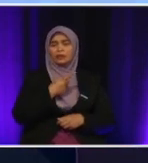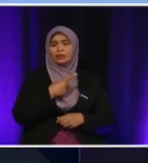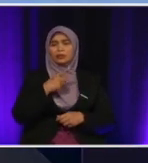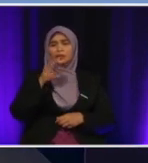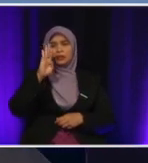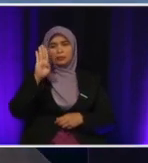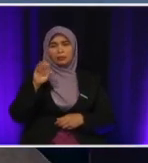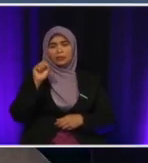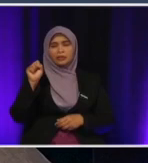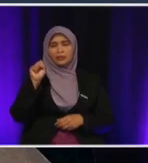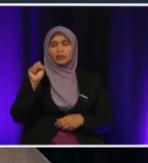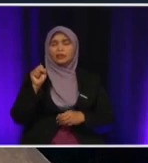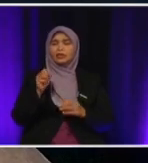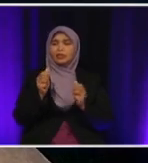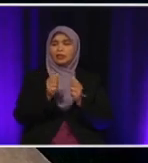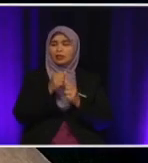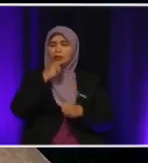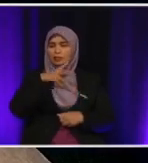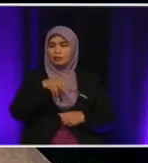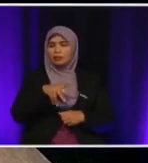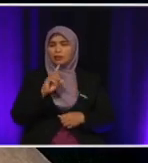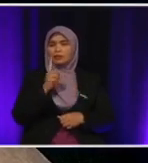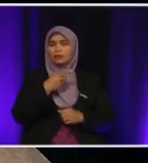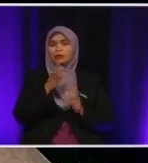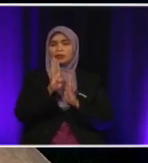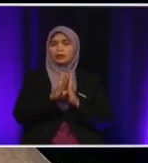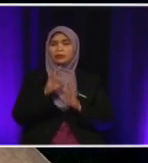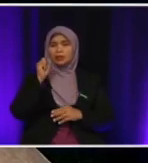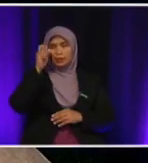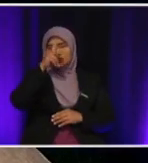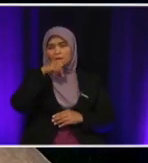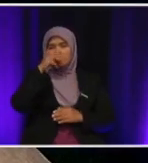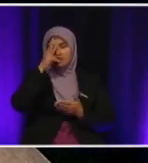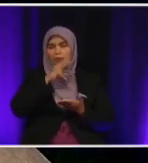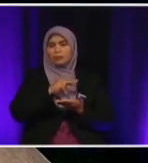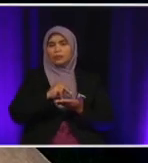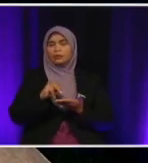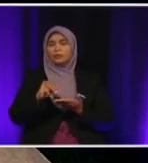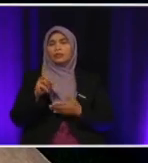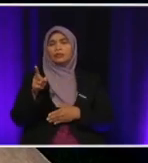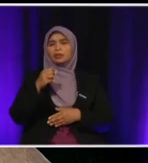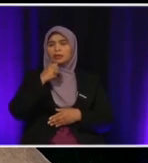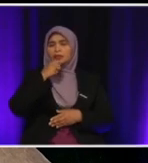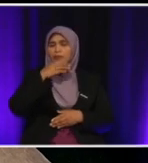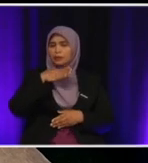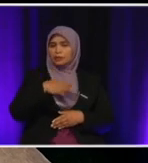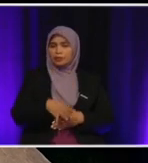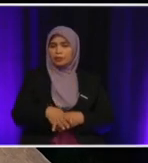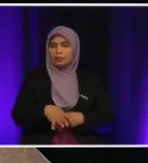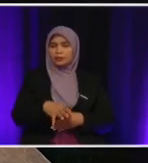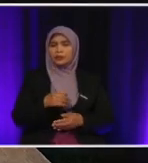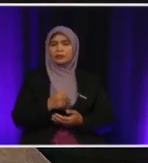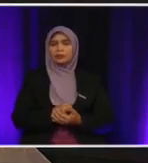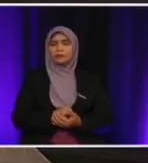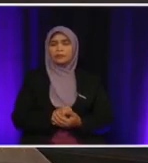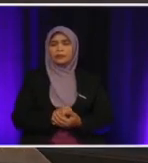dengannya kami berakhlak mulia dialah Muhammad Rasulullah Shallallahu Alaihi